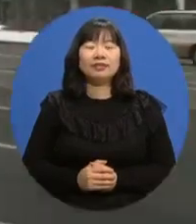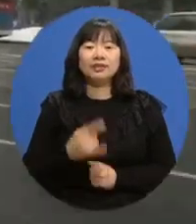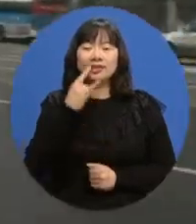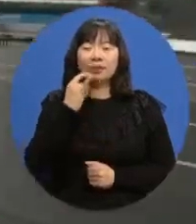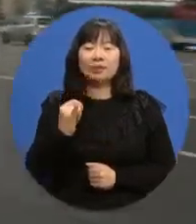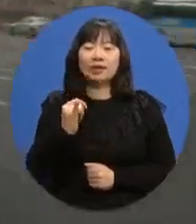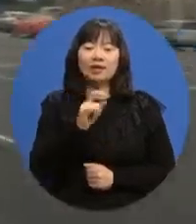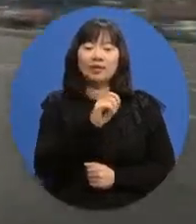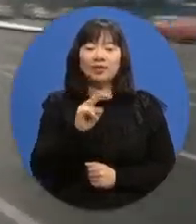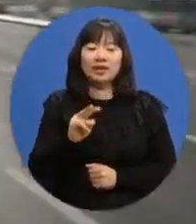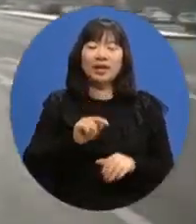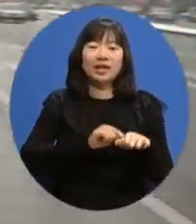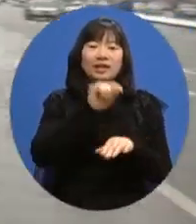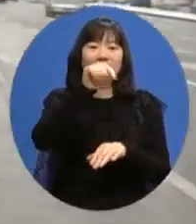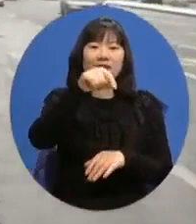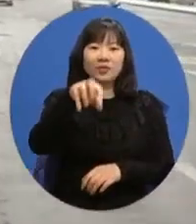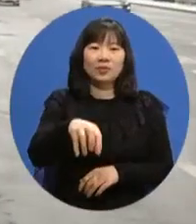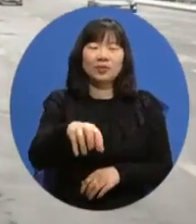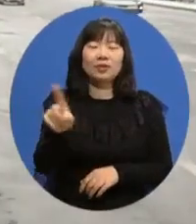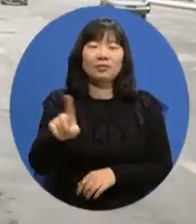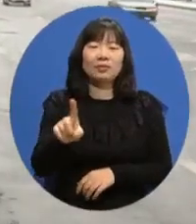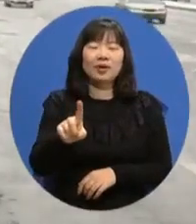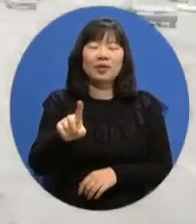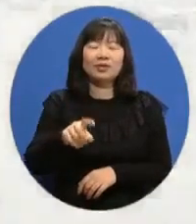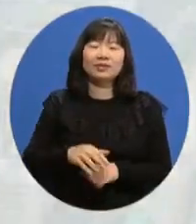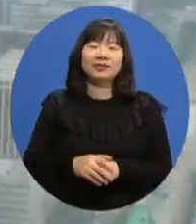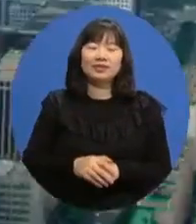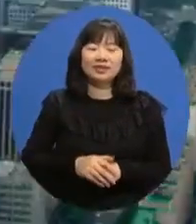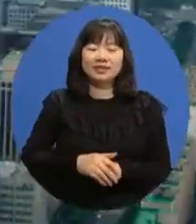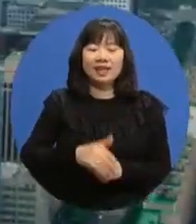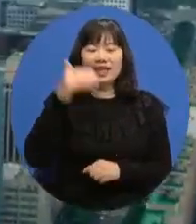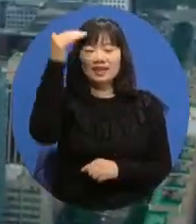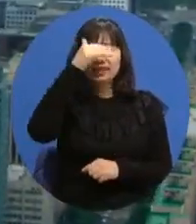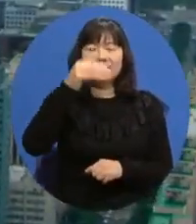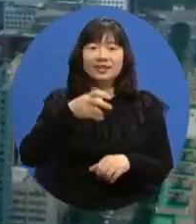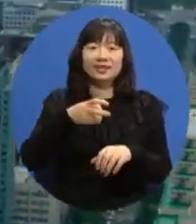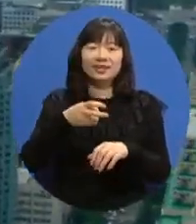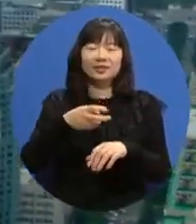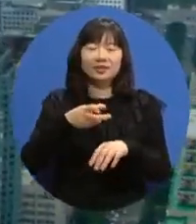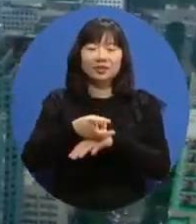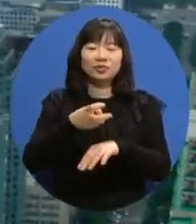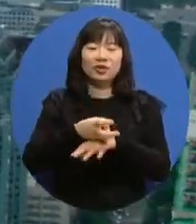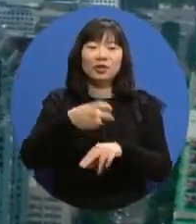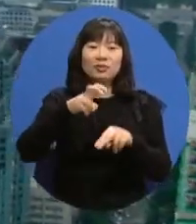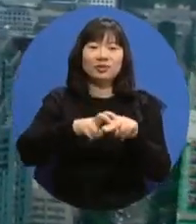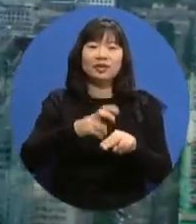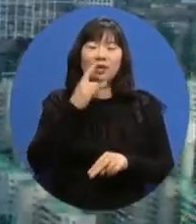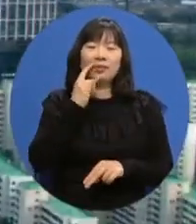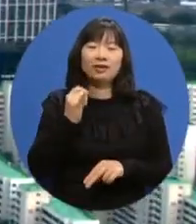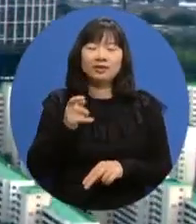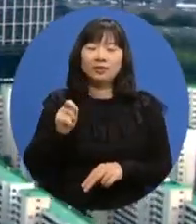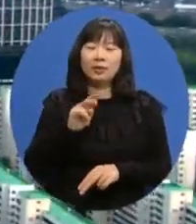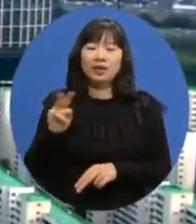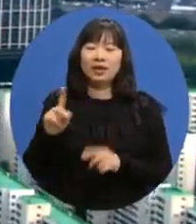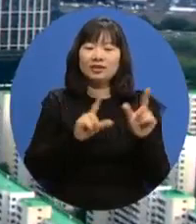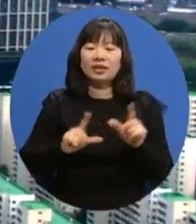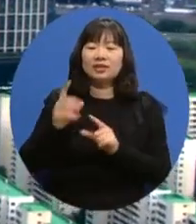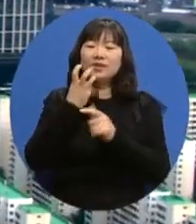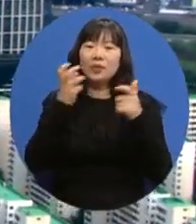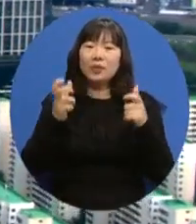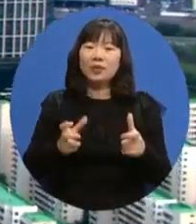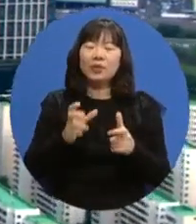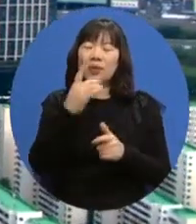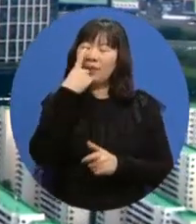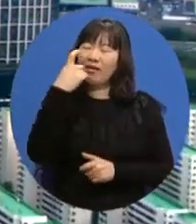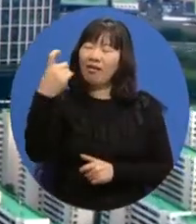엄마와 고야가 향한 곳은 바로 시티투어 버스. 엄마는 고야가 사는 서울이 얼마나 멋진 곳인지